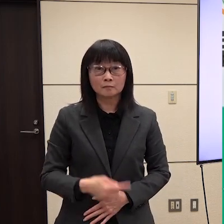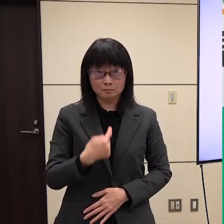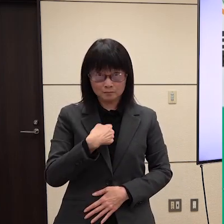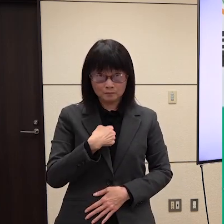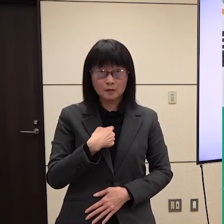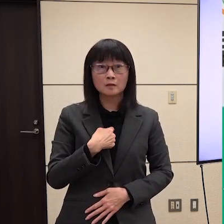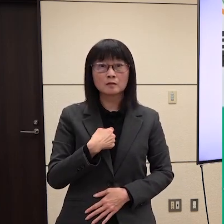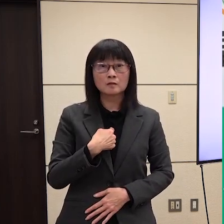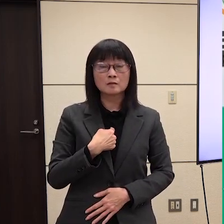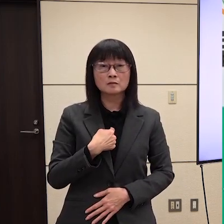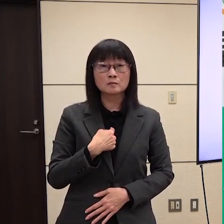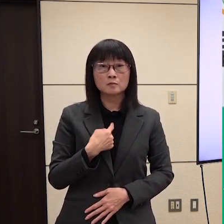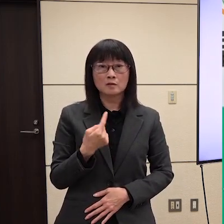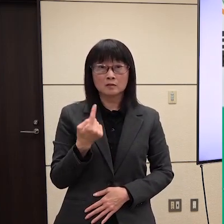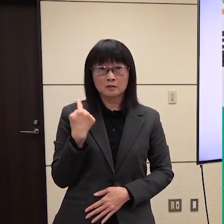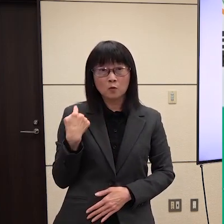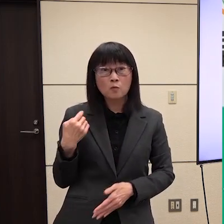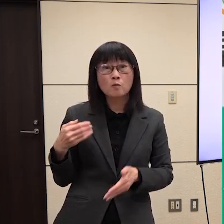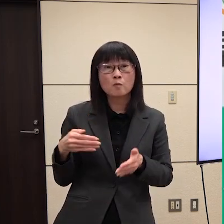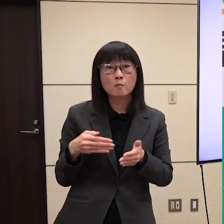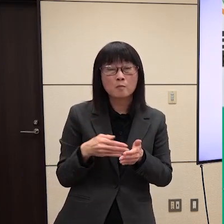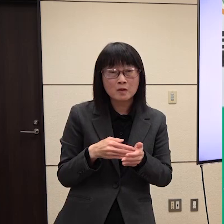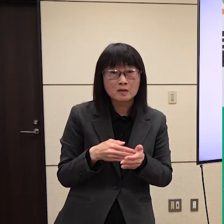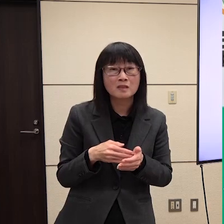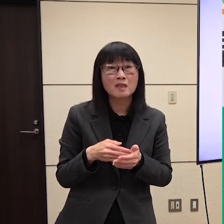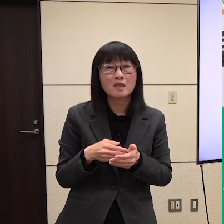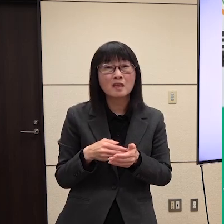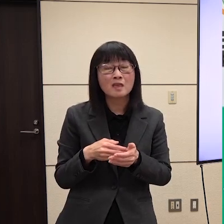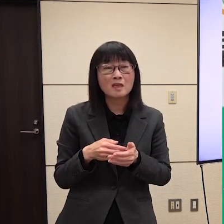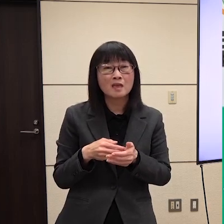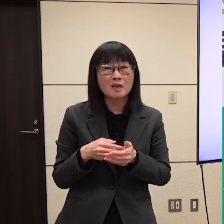で、東北市長会、それから